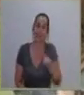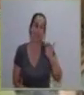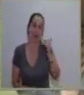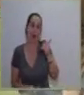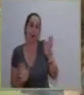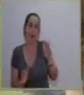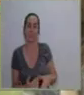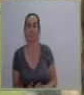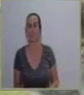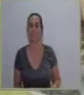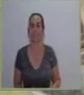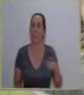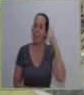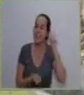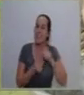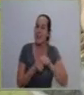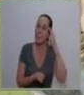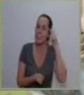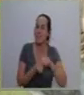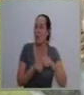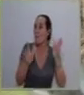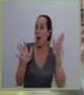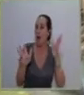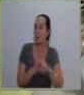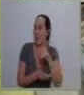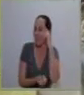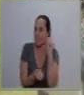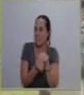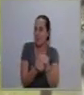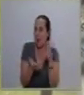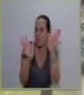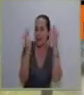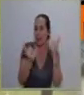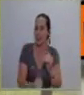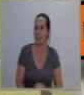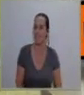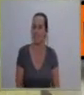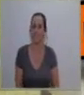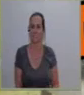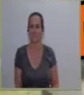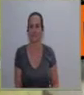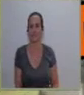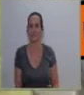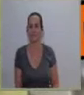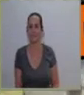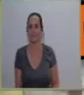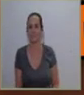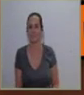מאוד. טיפשון קטן, טיפשון מאוד. אתה טיפשון מאוד עכשיו, אני אראה לך.